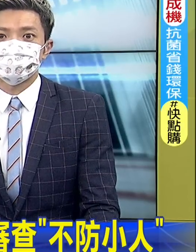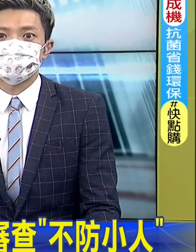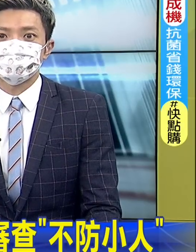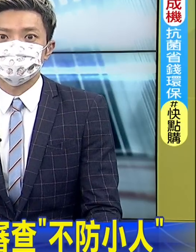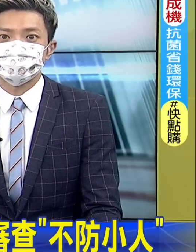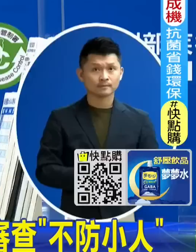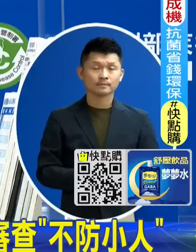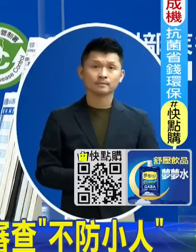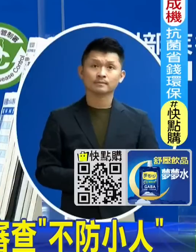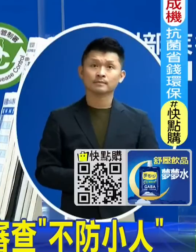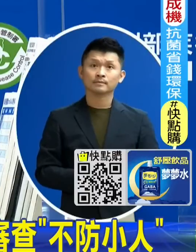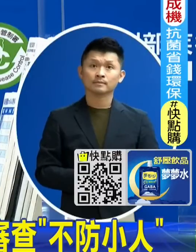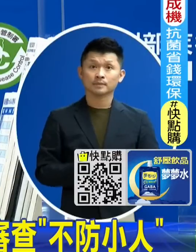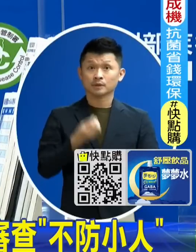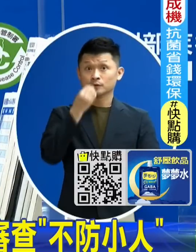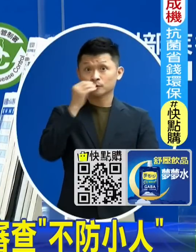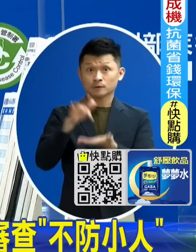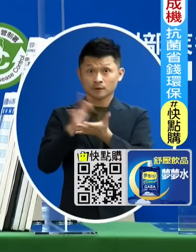审查是非常的严格，但还是有很多措施是不防小人。目前检调也已经进入调查。